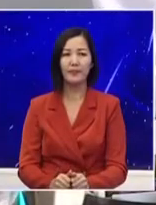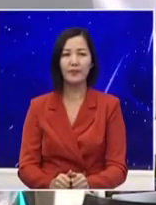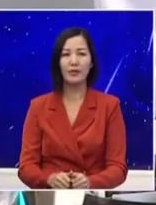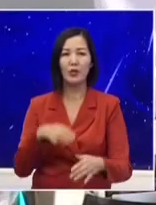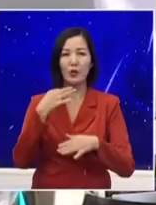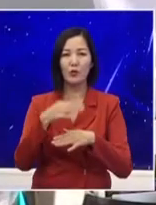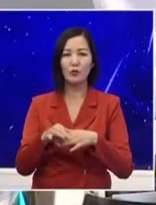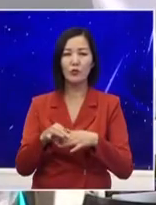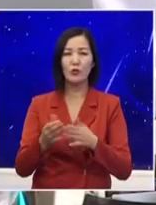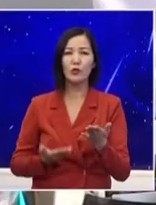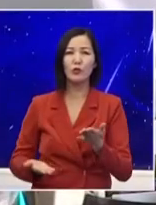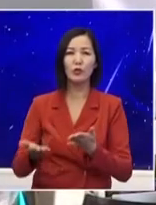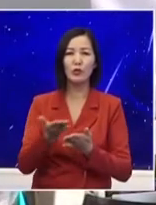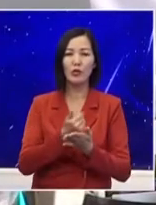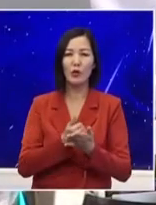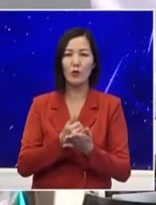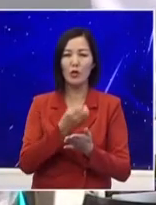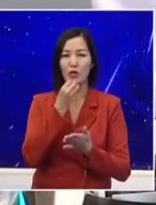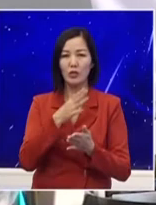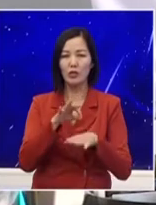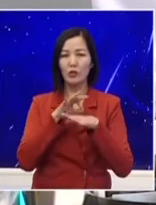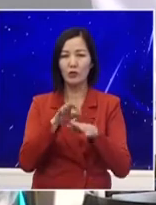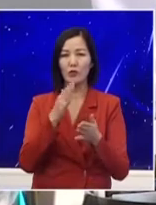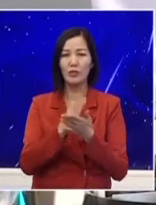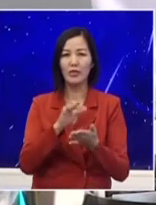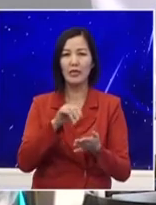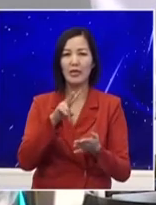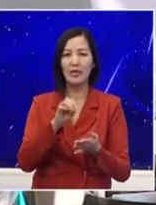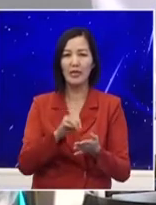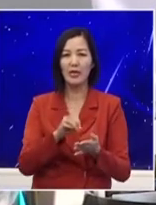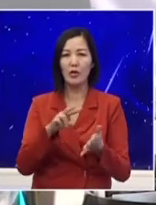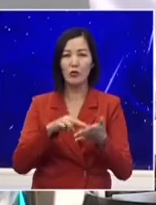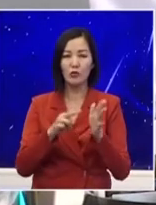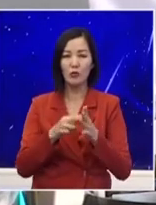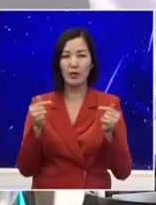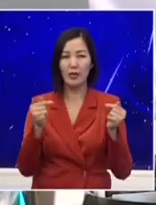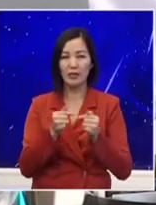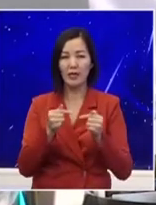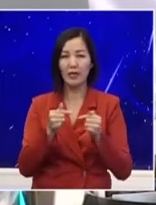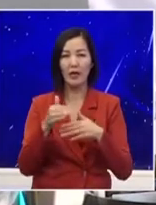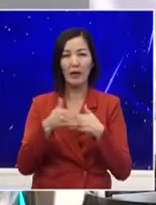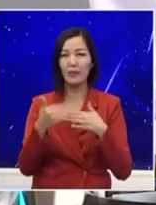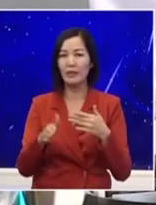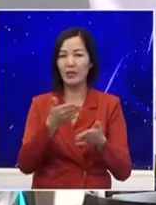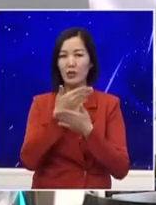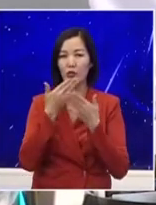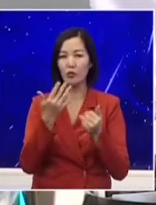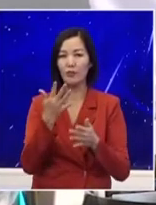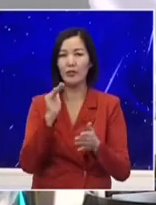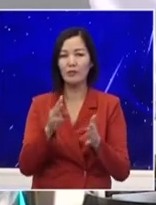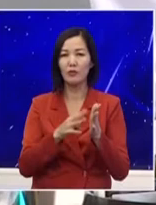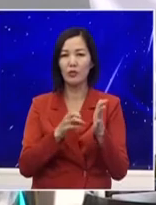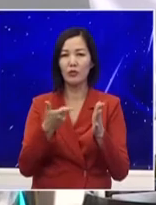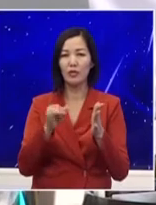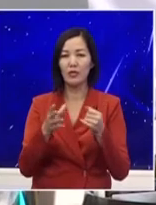Күзгі дала жұмыстары өте жақсы қарқынды жүріп жатқанда Іле ауданында жоспарының өзің 5800 гектарын толыққанда